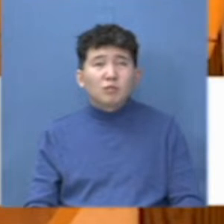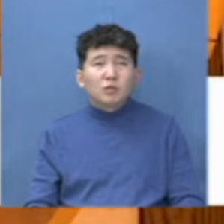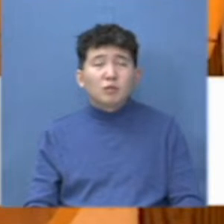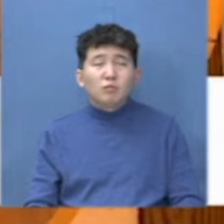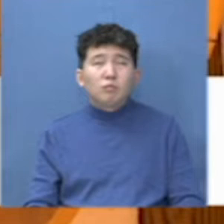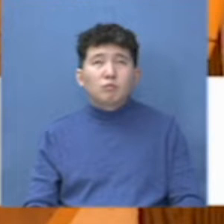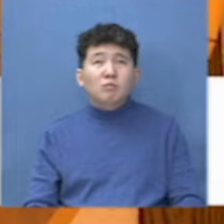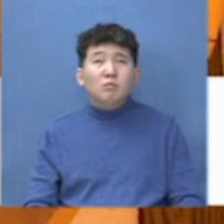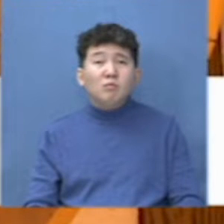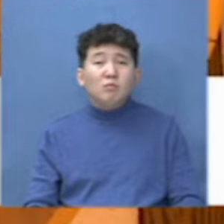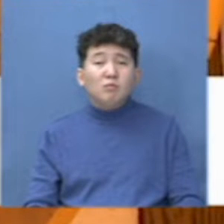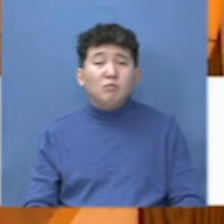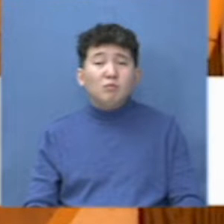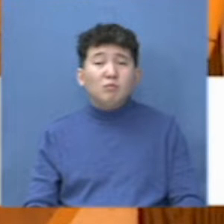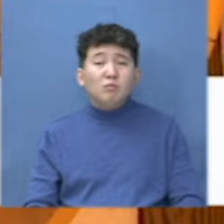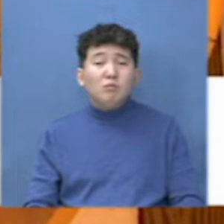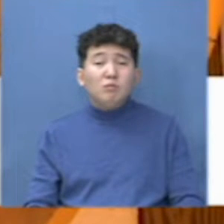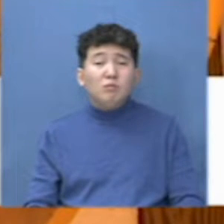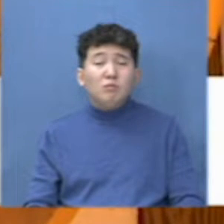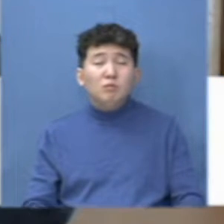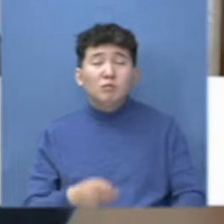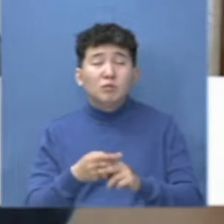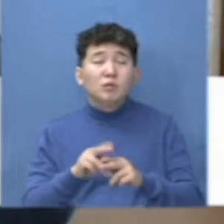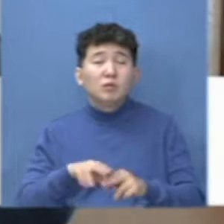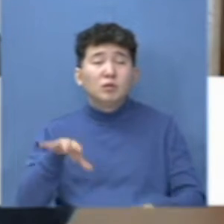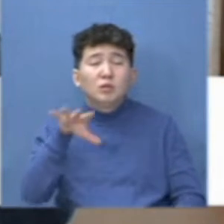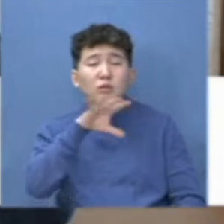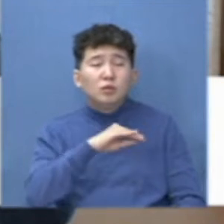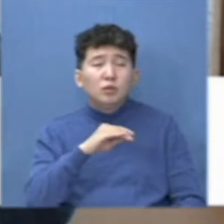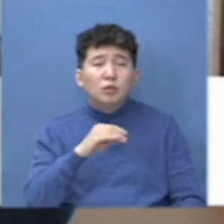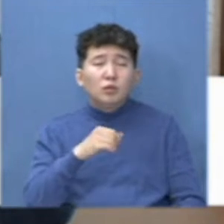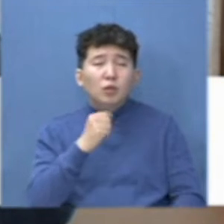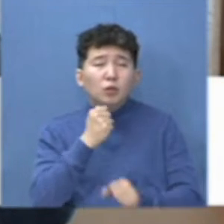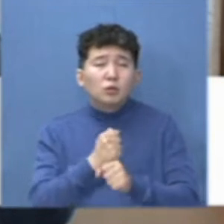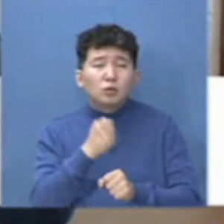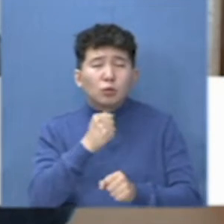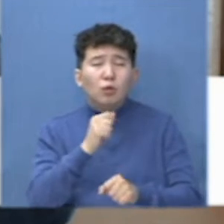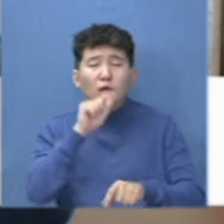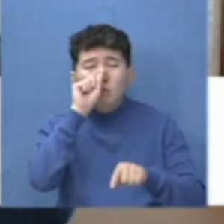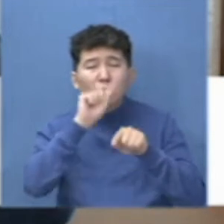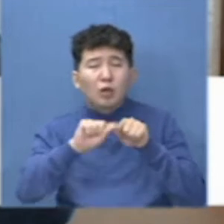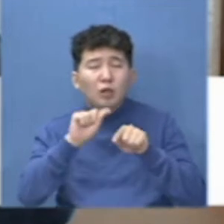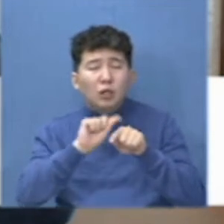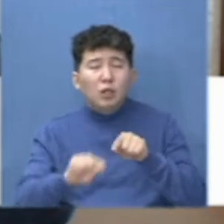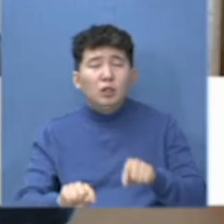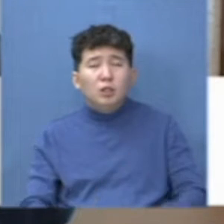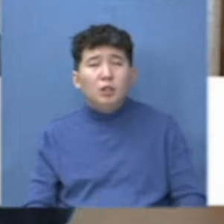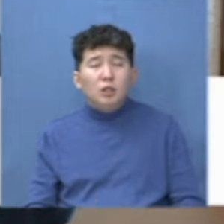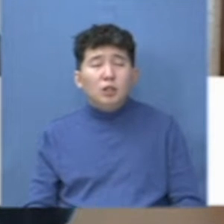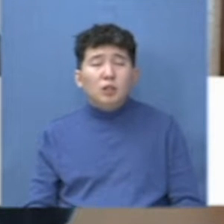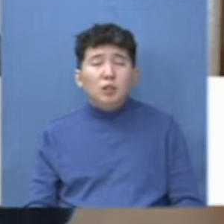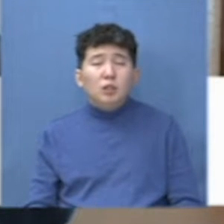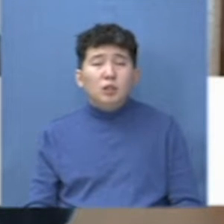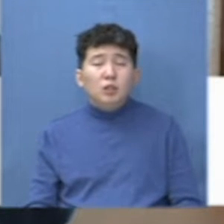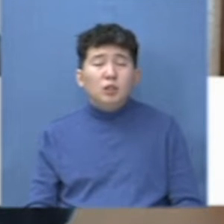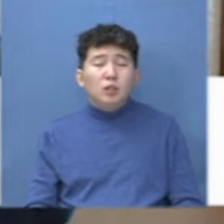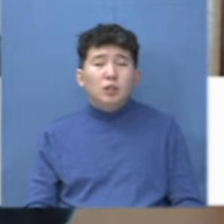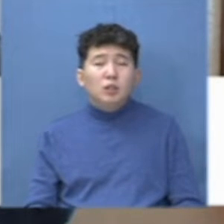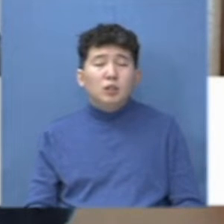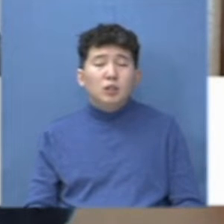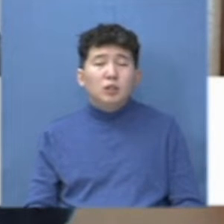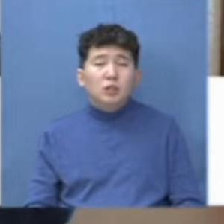препараттар пайдаланылады. Оның бәрі өте қатаң қадағаланады. Ол ерекше контрольде болады соның